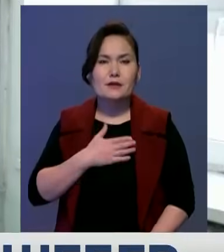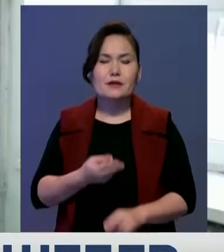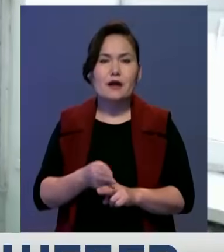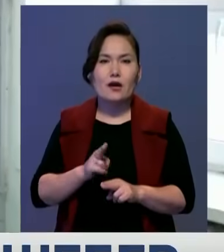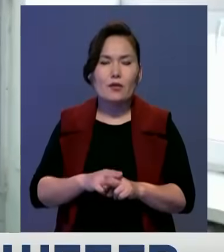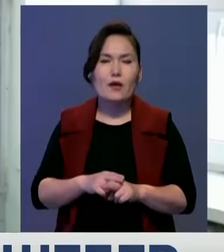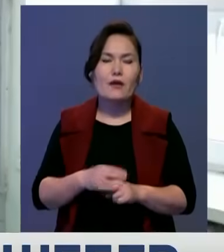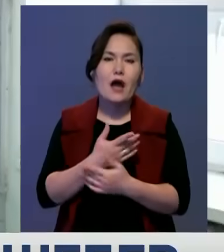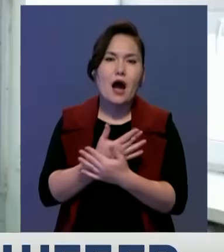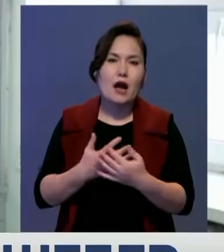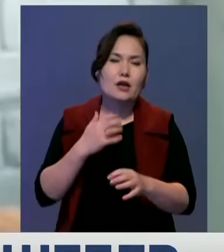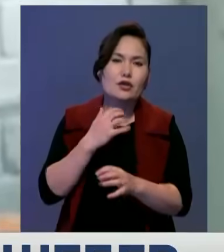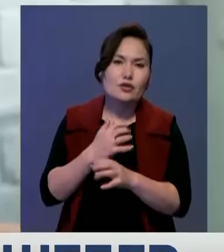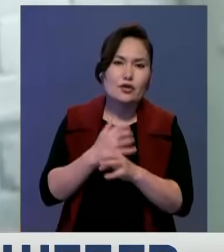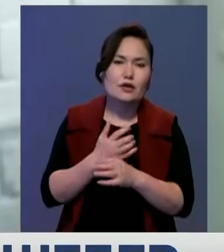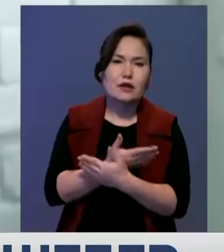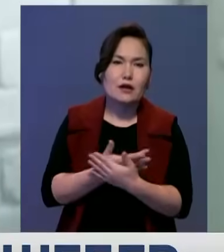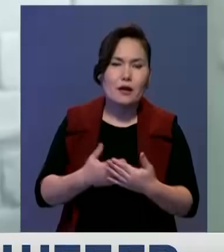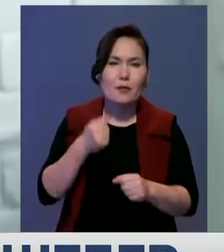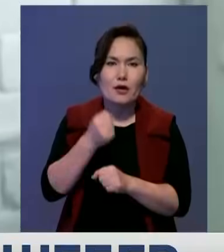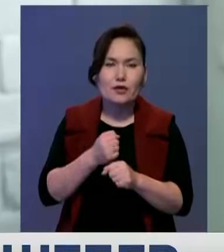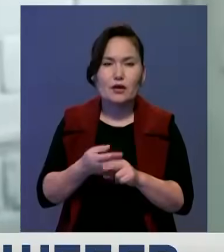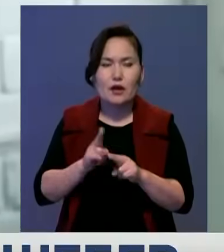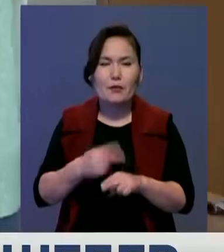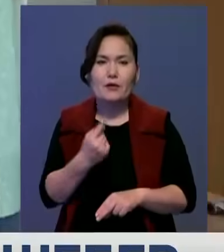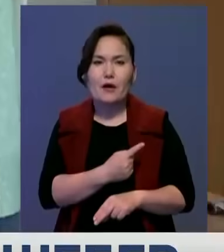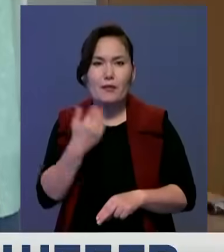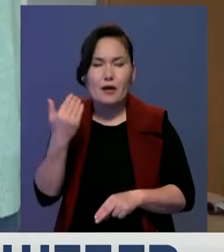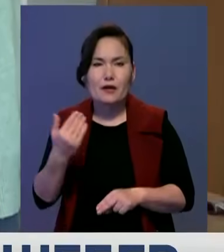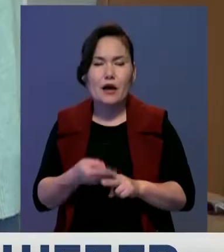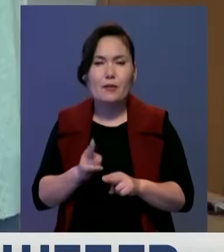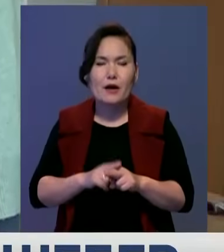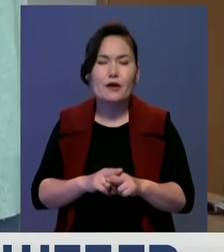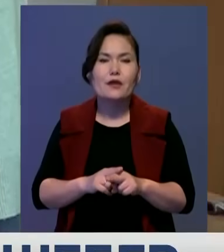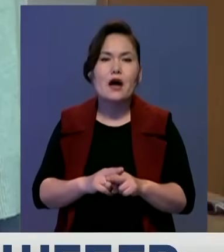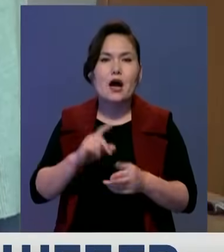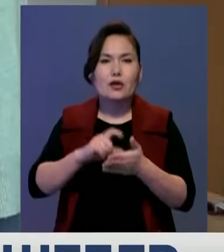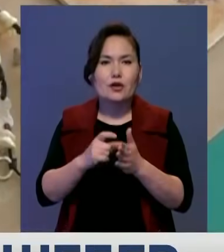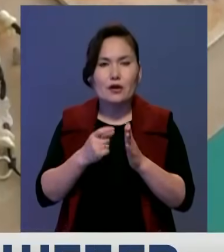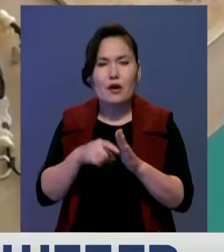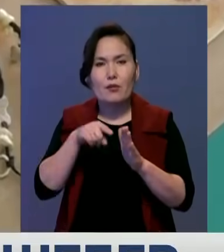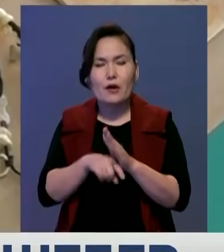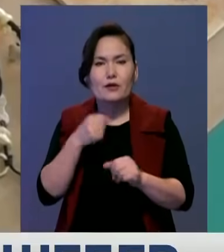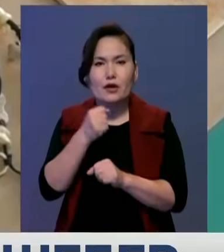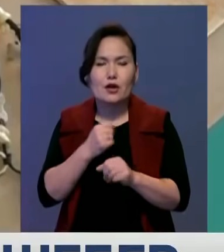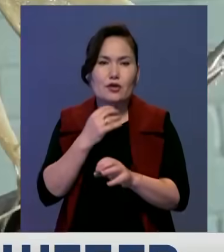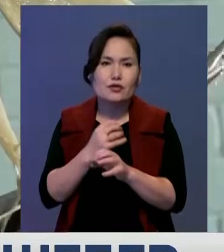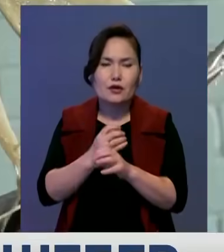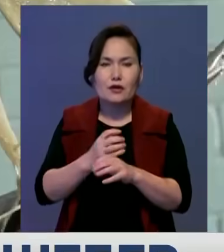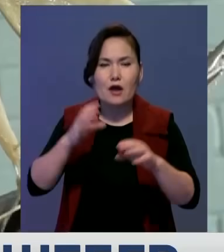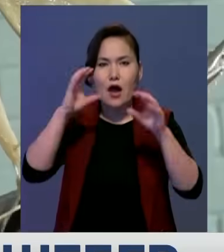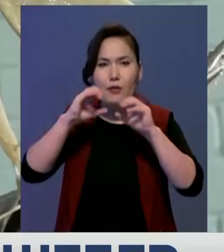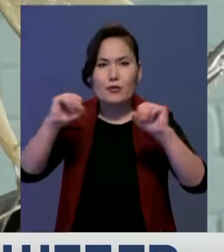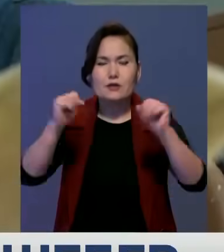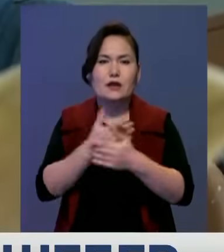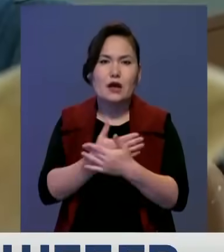Адыс, кадеси, тұмарлар мен өзге де туындылар. Қайнарбек Ерназарұлының шеберханасында сүйек пен мүйізден жасалған бұйымдардың түр түрін